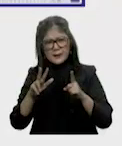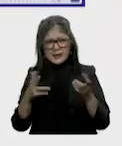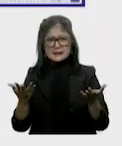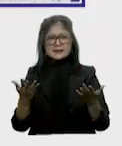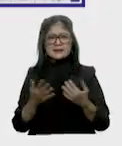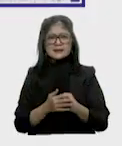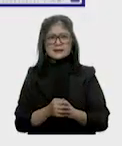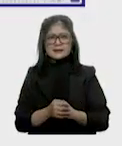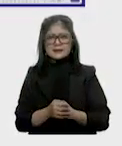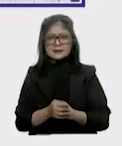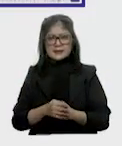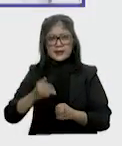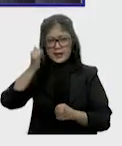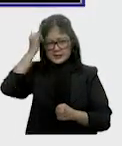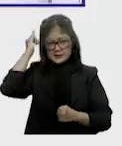Itu Pak Ganjar,